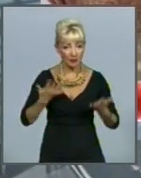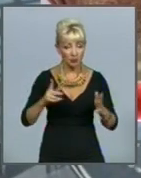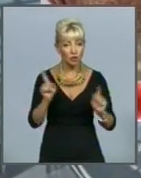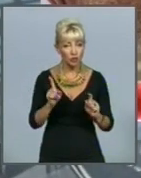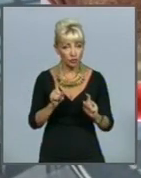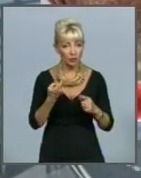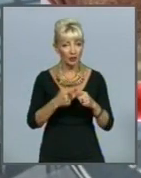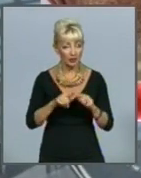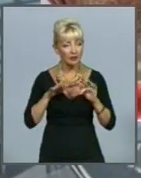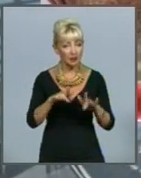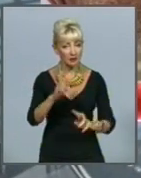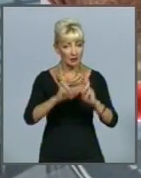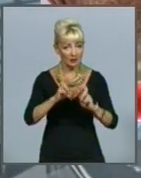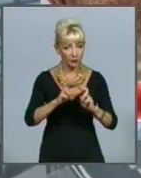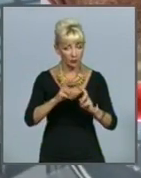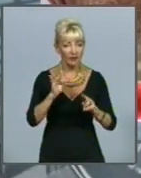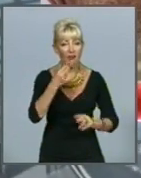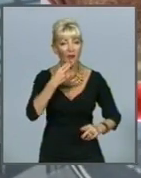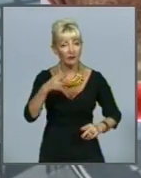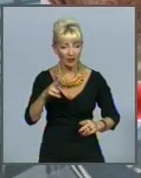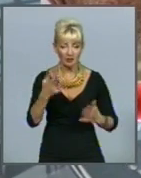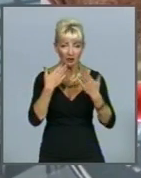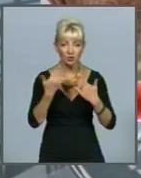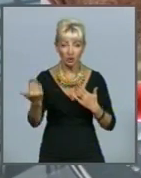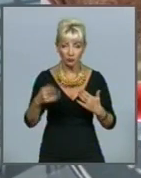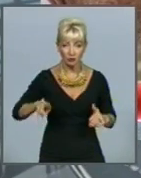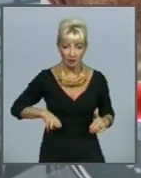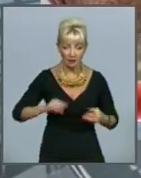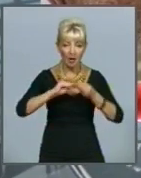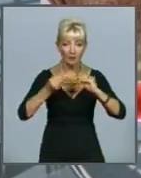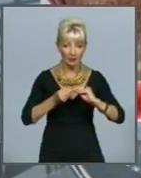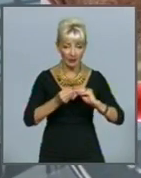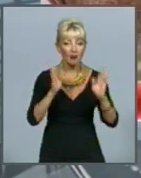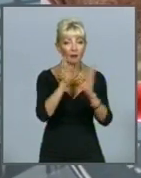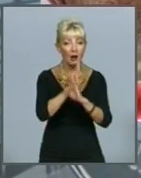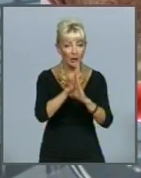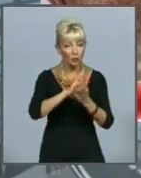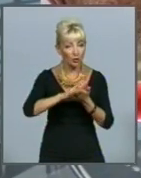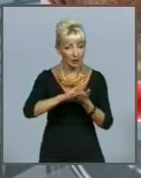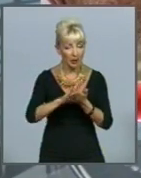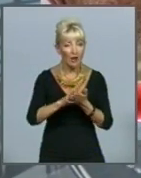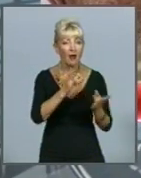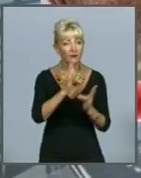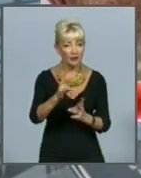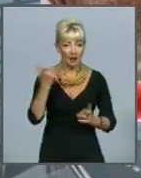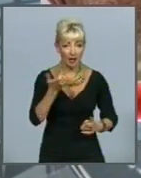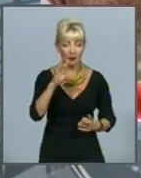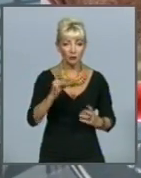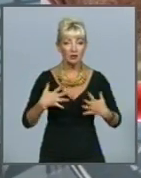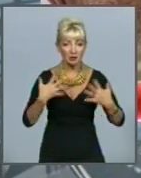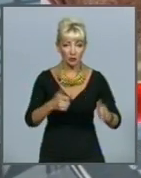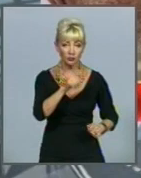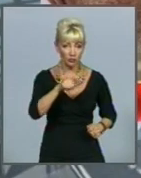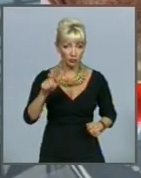и наплевательское отношение его руководства к проблемам экологии наносят вред Харькову и здоровью горожан. Кроме всего прочего,